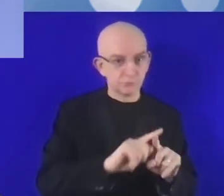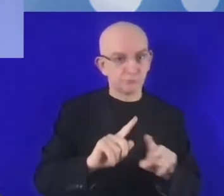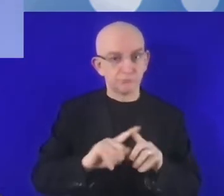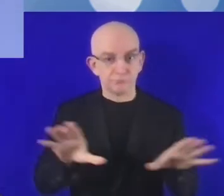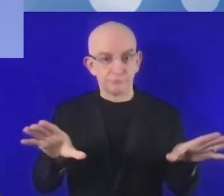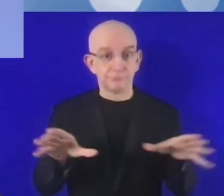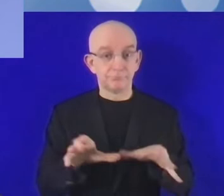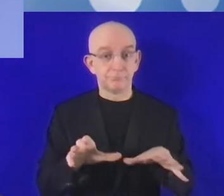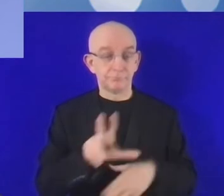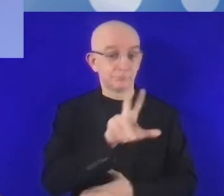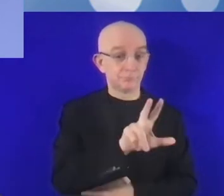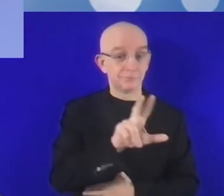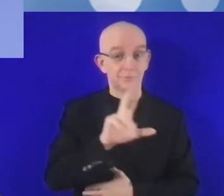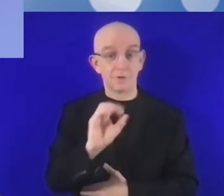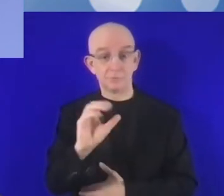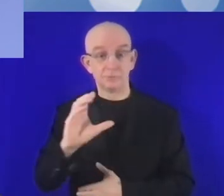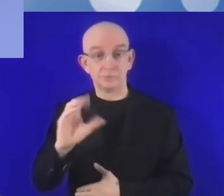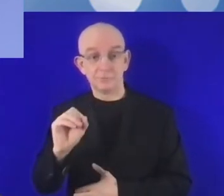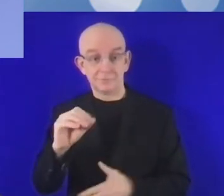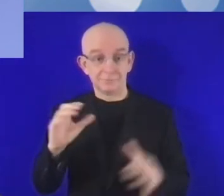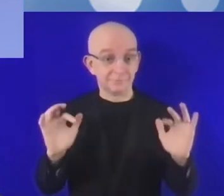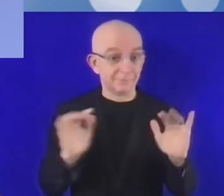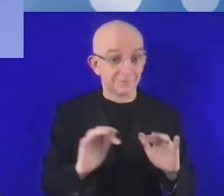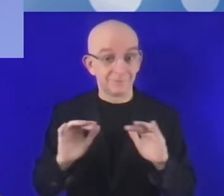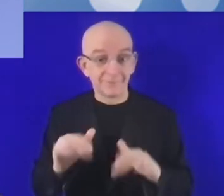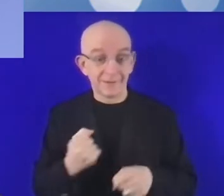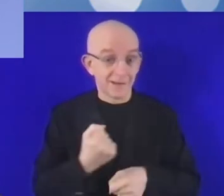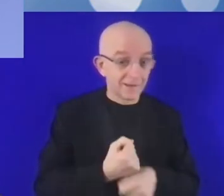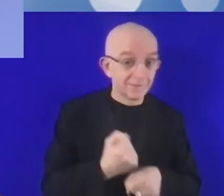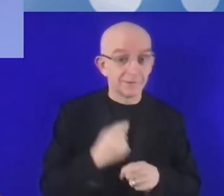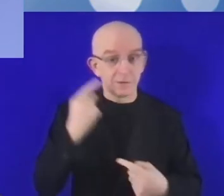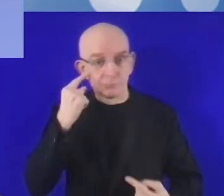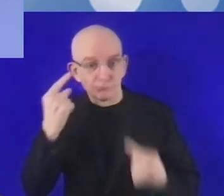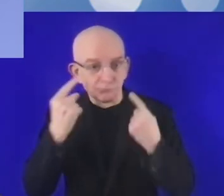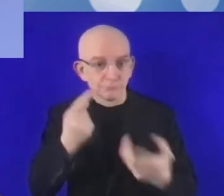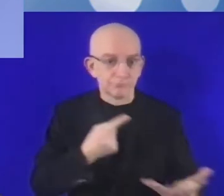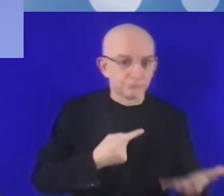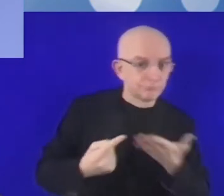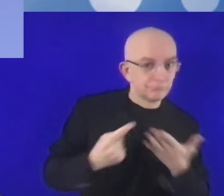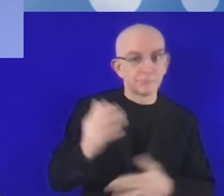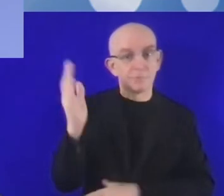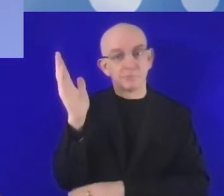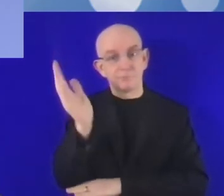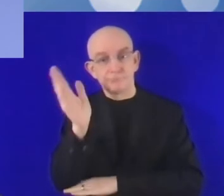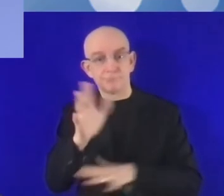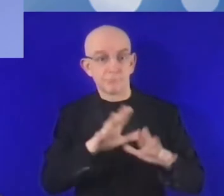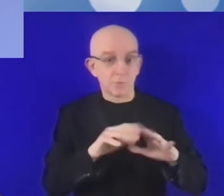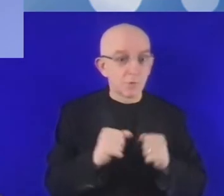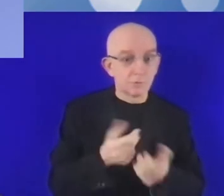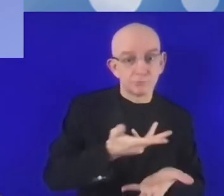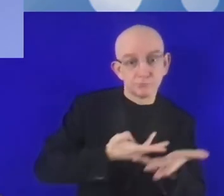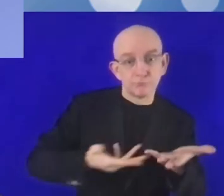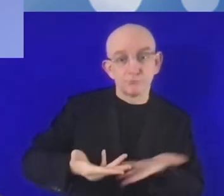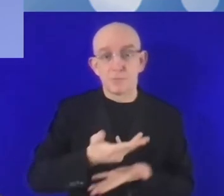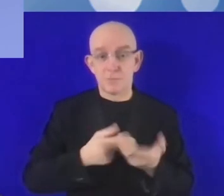de travail, de débat, d'ateliers, d'interventions, de colloques. Nous parlerons